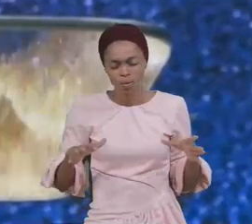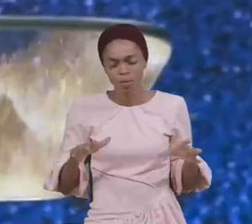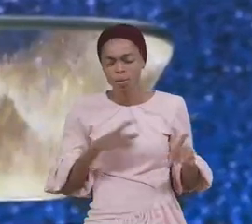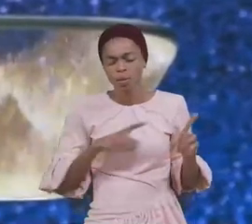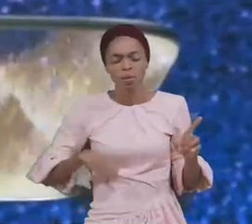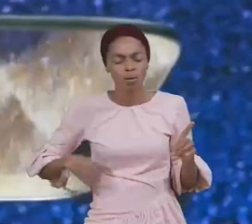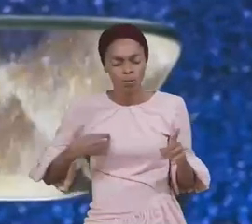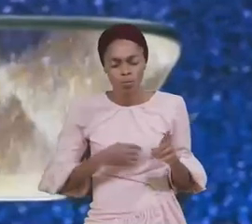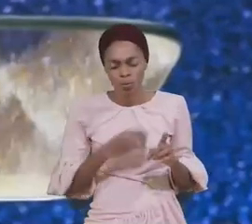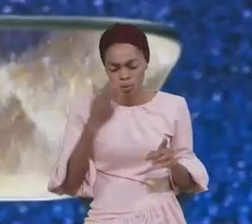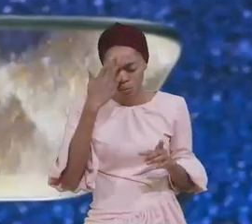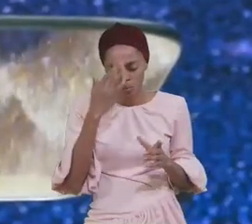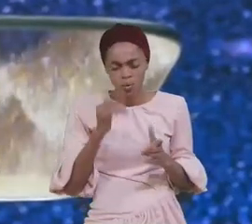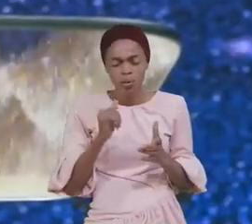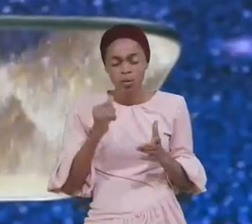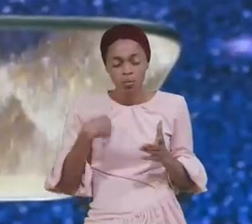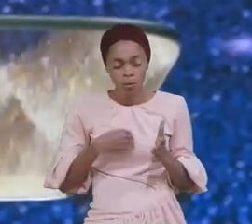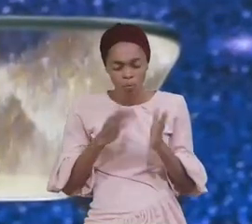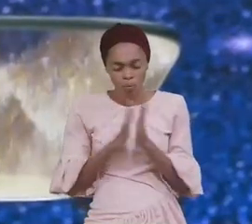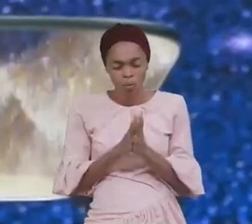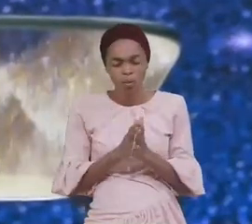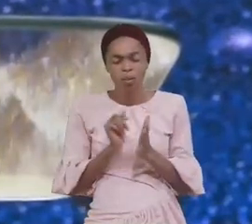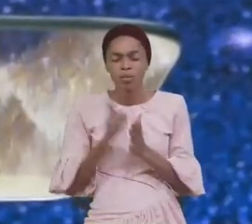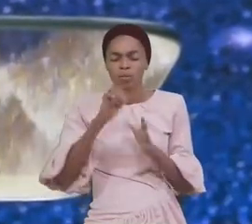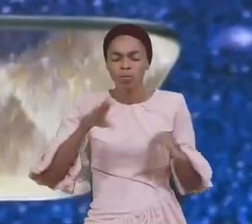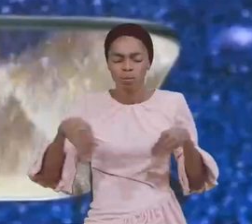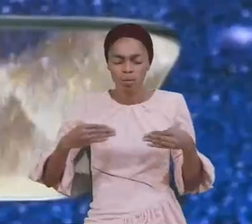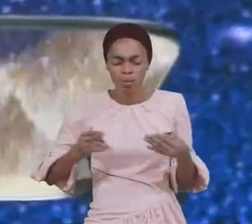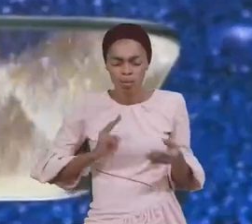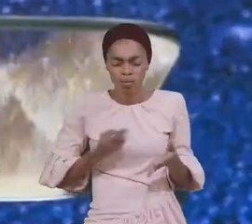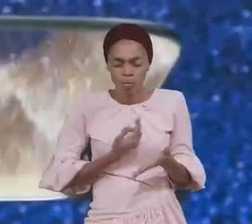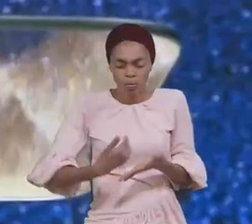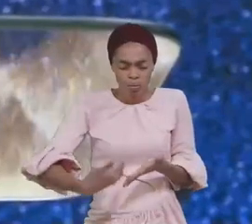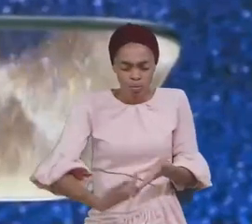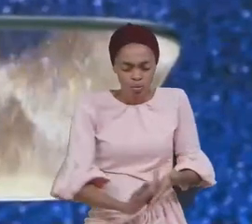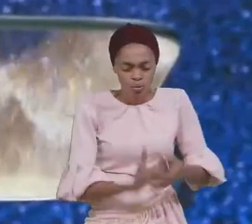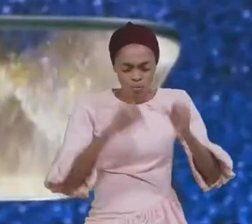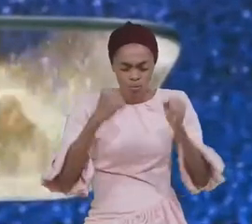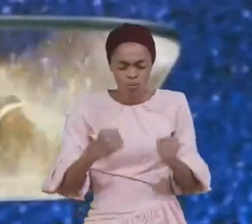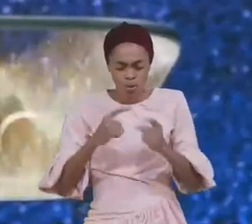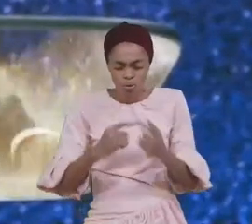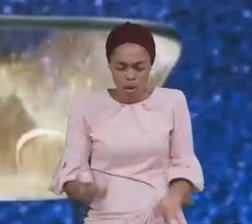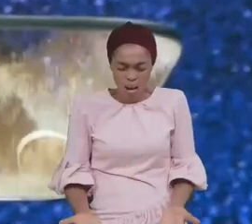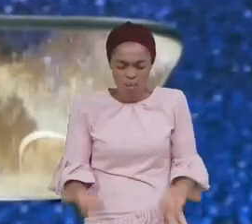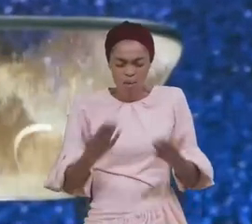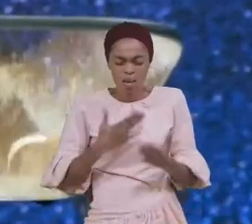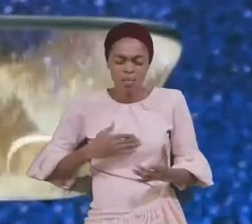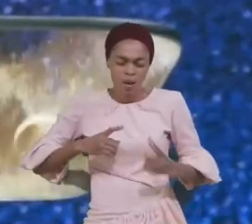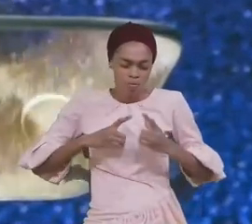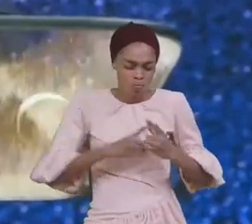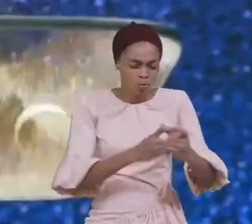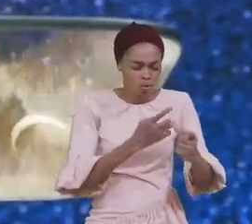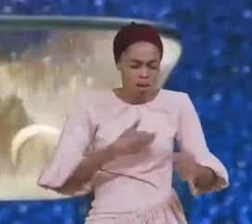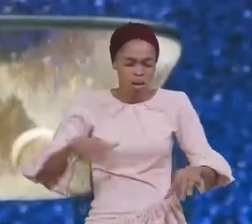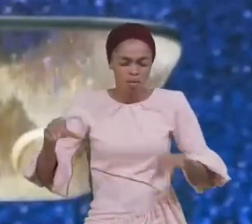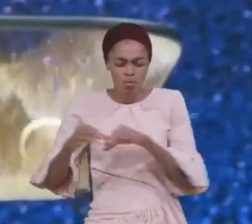Seigneur, pour une nouvelle force, pour nous lever et poursuivre, pour faire l'œuvre,